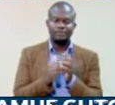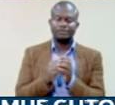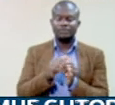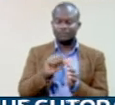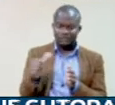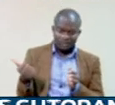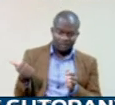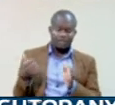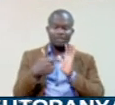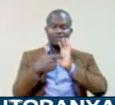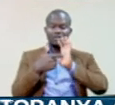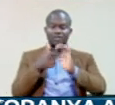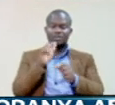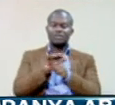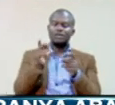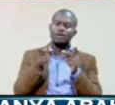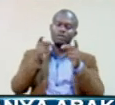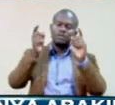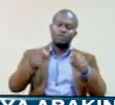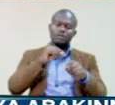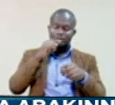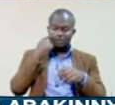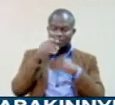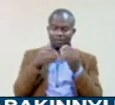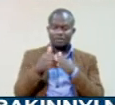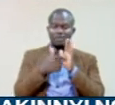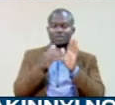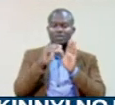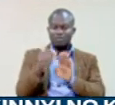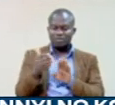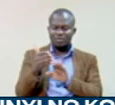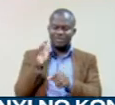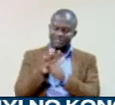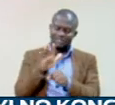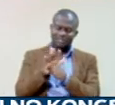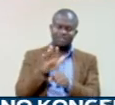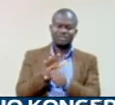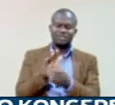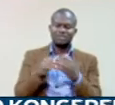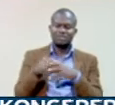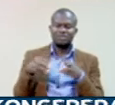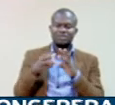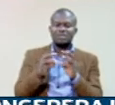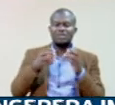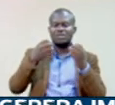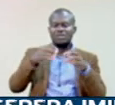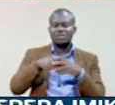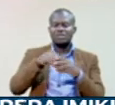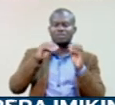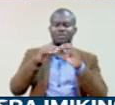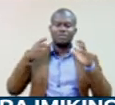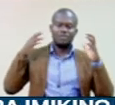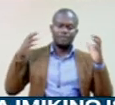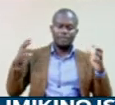nuko inagaragazwa cyane aho yageze batabibonye igaragazwa no gupfa gukabije kw'amafi ku buryo hatakara umusaruro